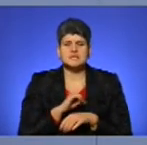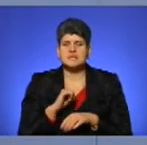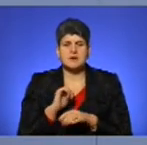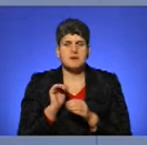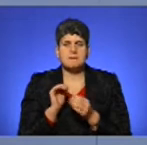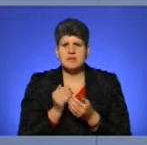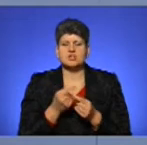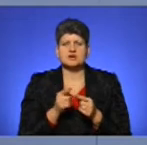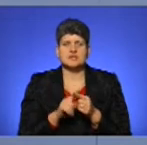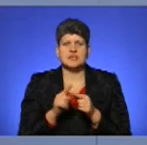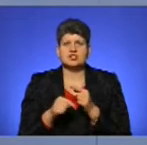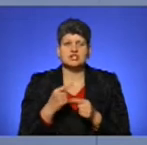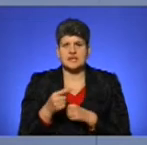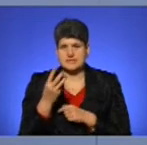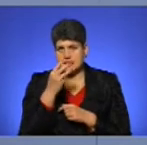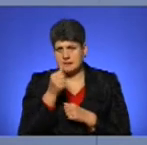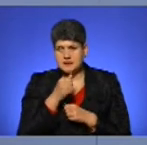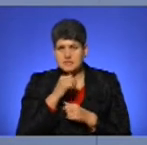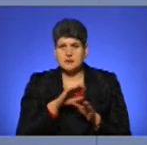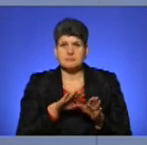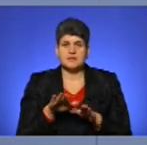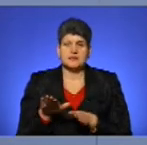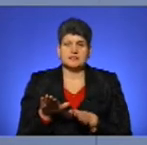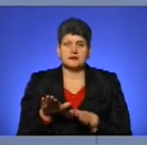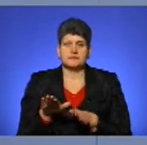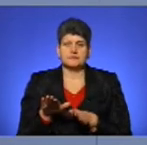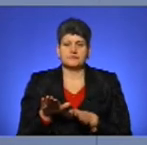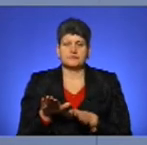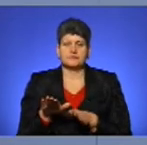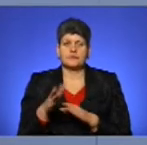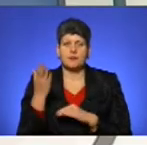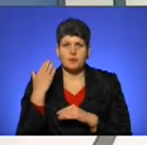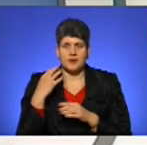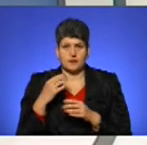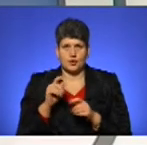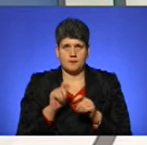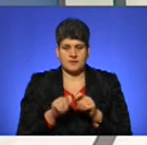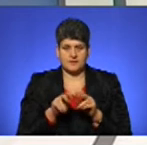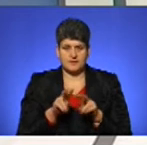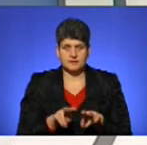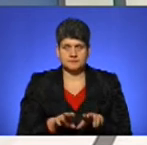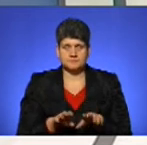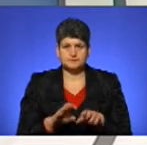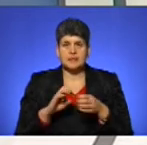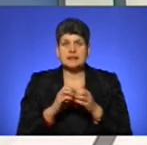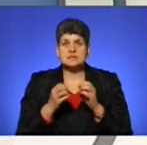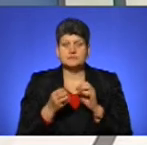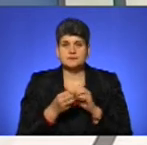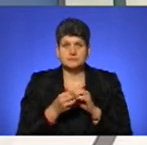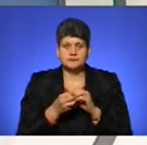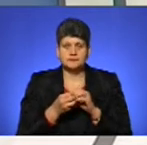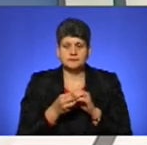через 3 місяці після попереднього обстеження. Результат